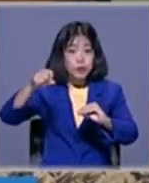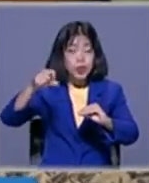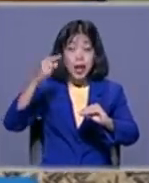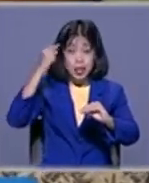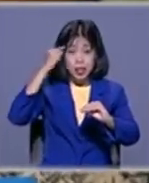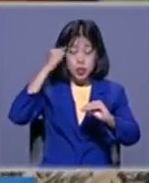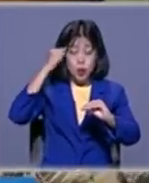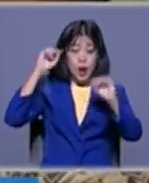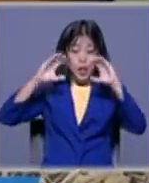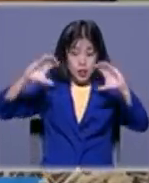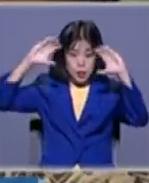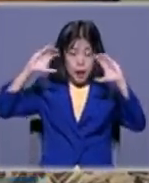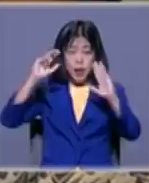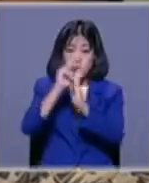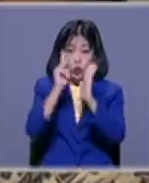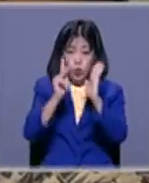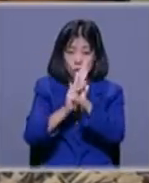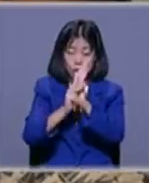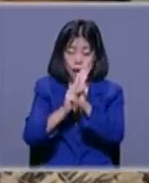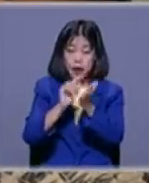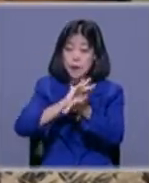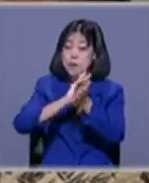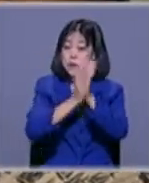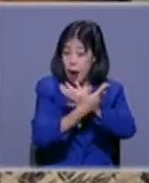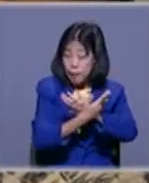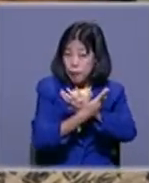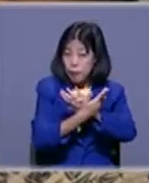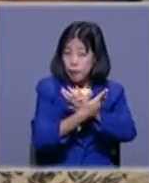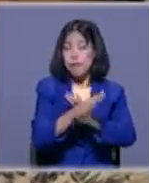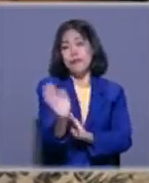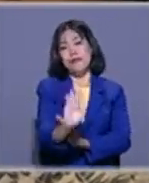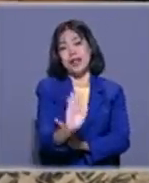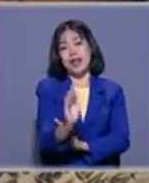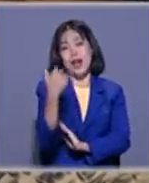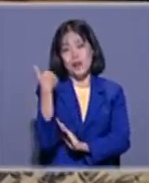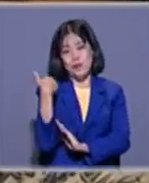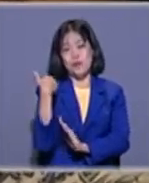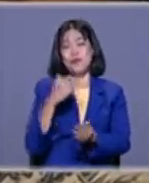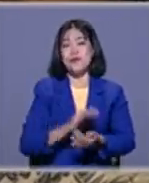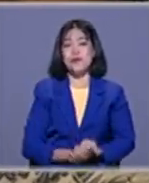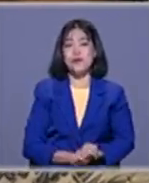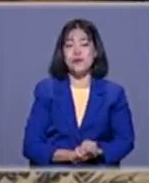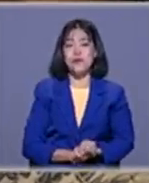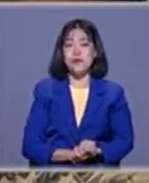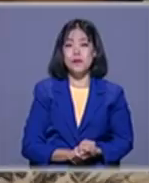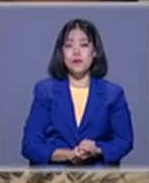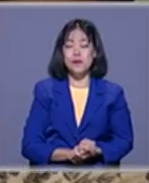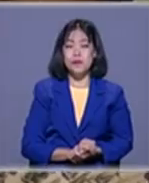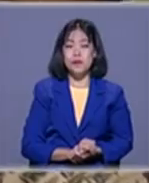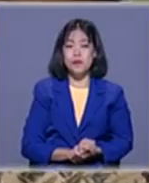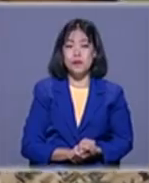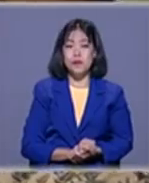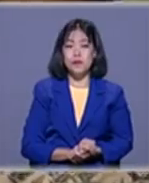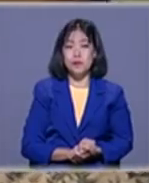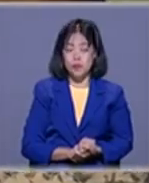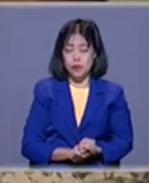าใจคอรัฐบาลจะให้กฎหมายทุกฉบับเป็นกฎหมายปฏิรูปเฉลยมันก็ต้องมีบางฉบับที่มันไม่ใช่อ ย ่ างประมาณ เป็นต้น